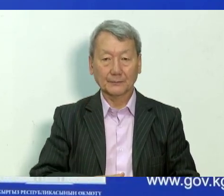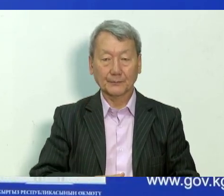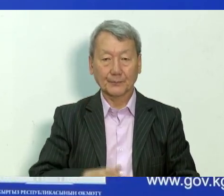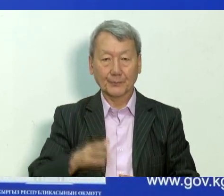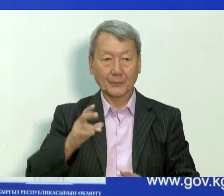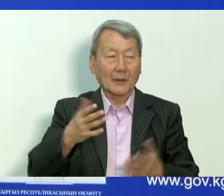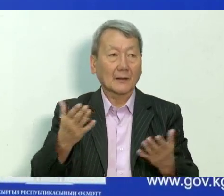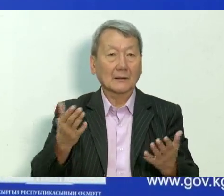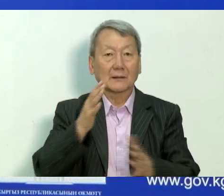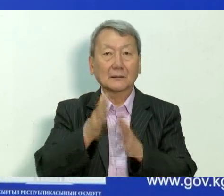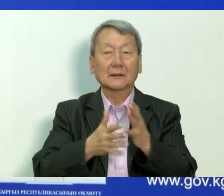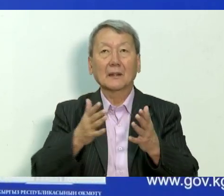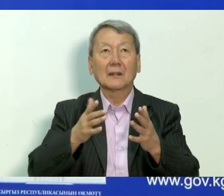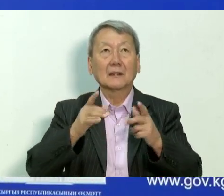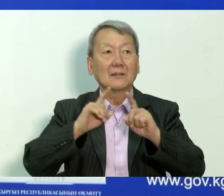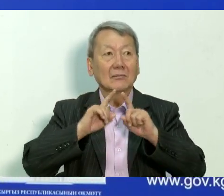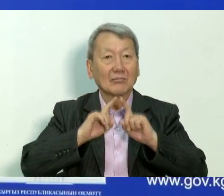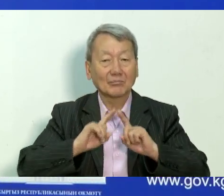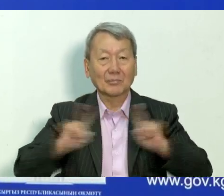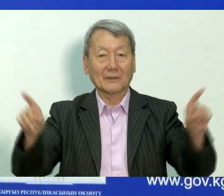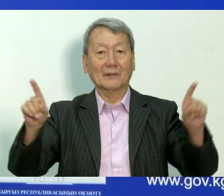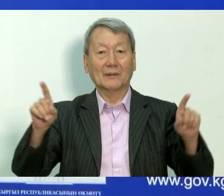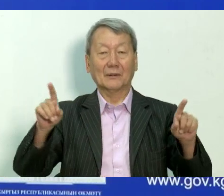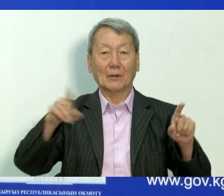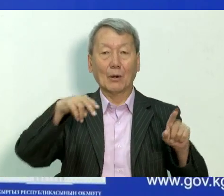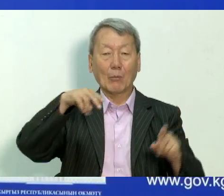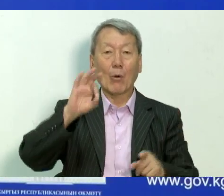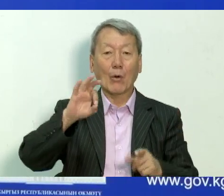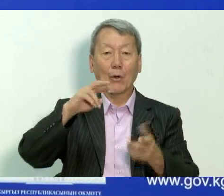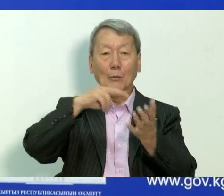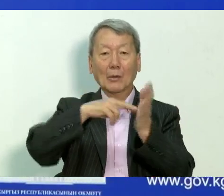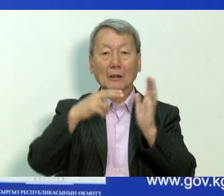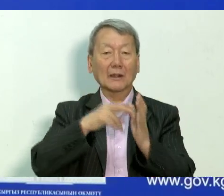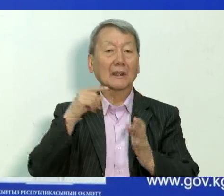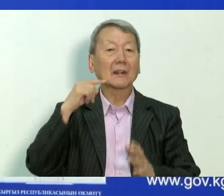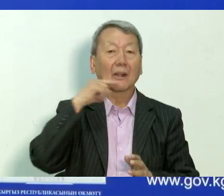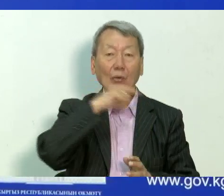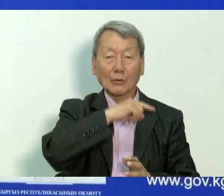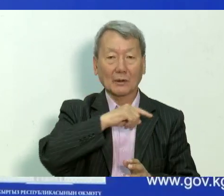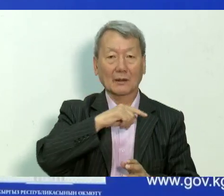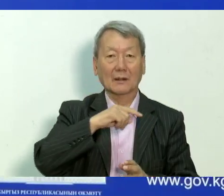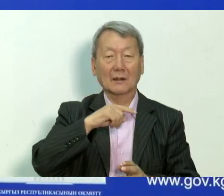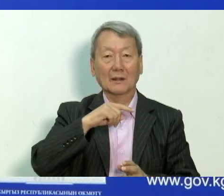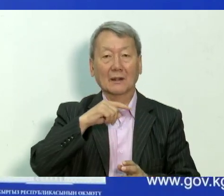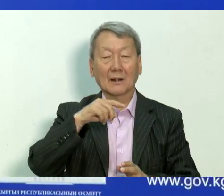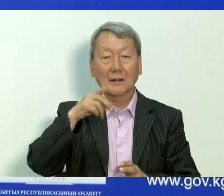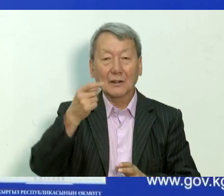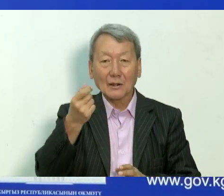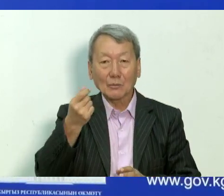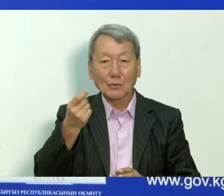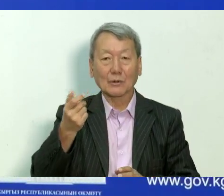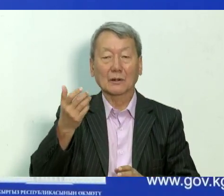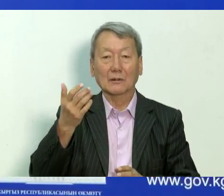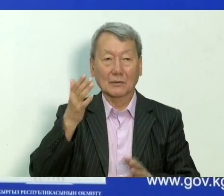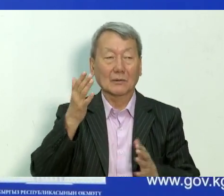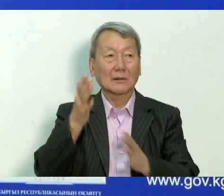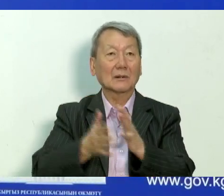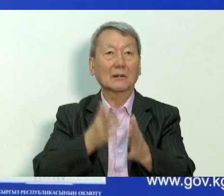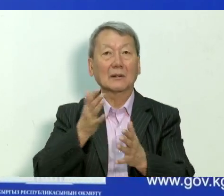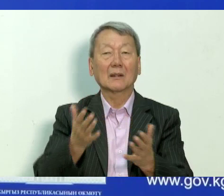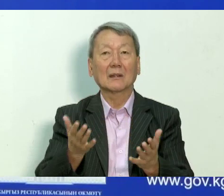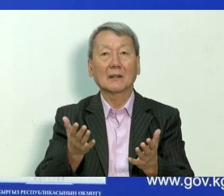не совсем, скажем, по плане экономики немножко, скажем,